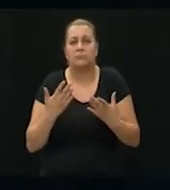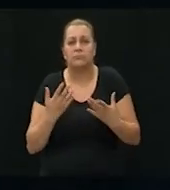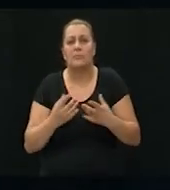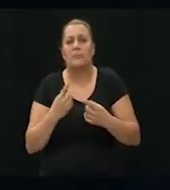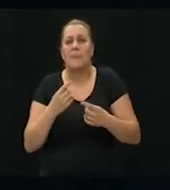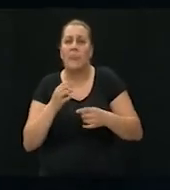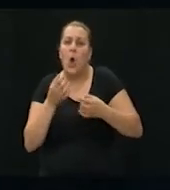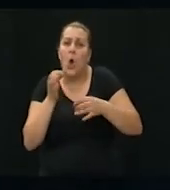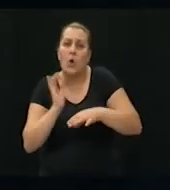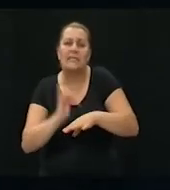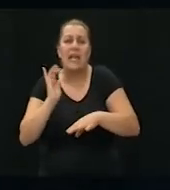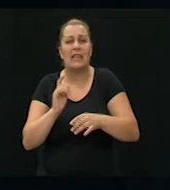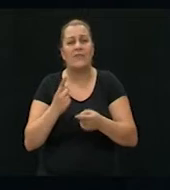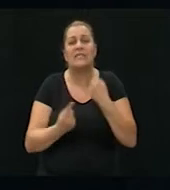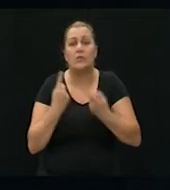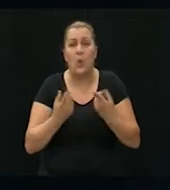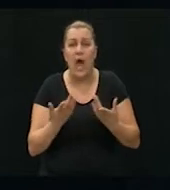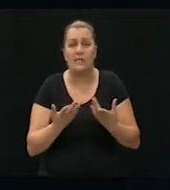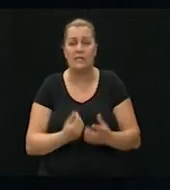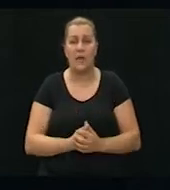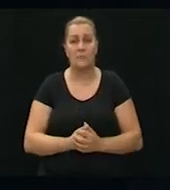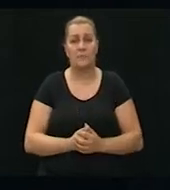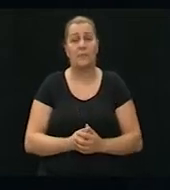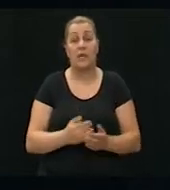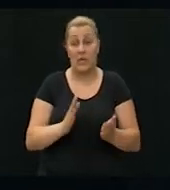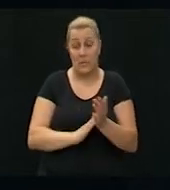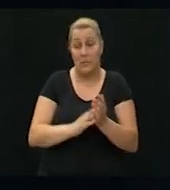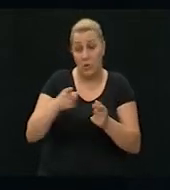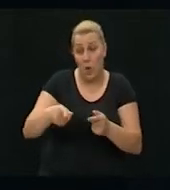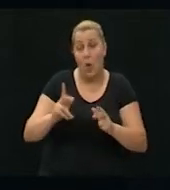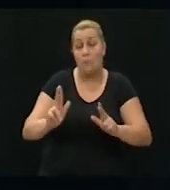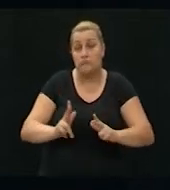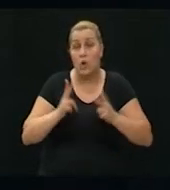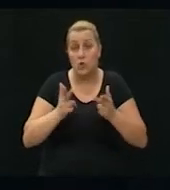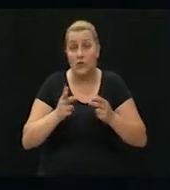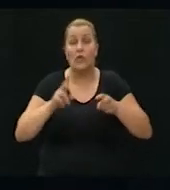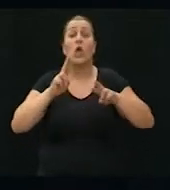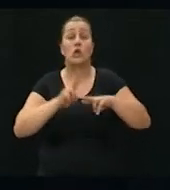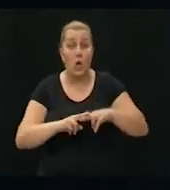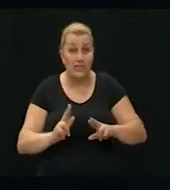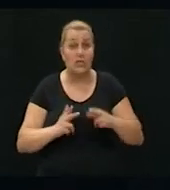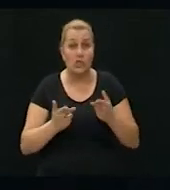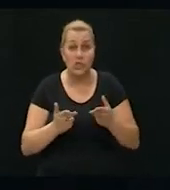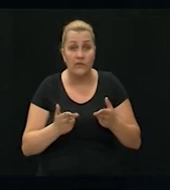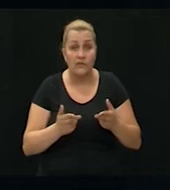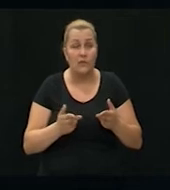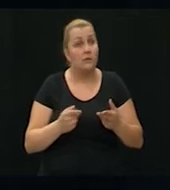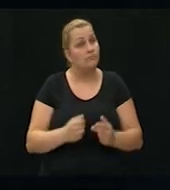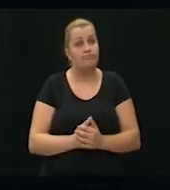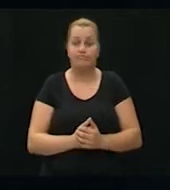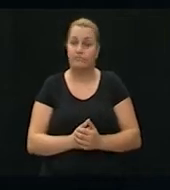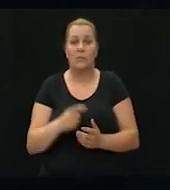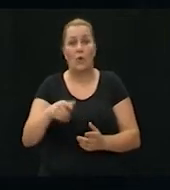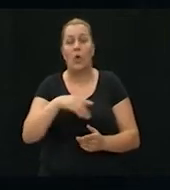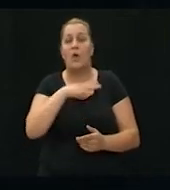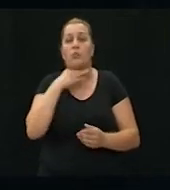delikatne situacije, kažem, da je to proživiti, doživiti i ostati živ. Vrlo, vrlo zanimljivo i